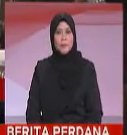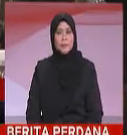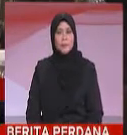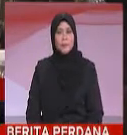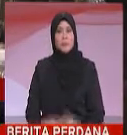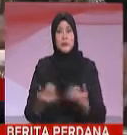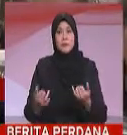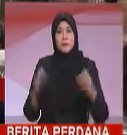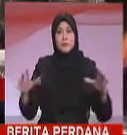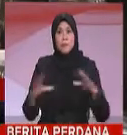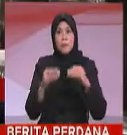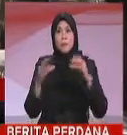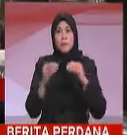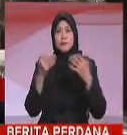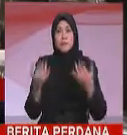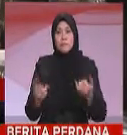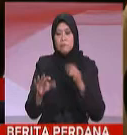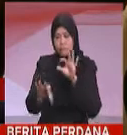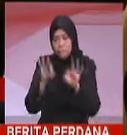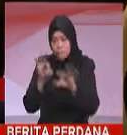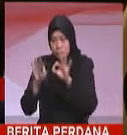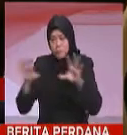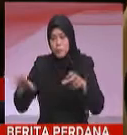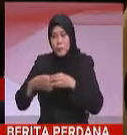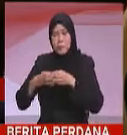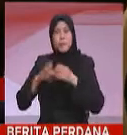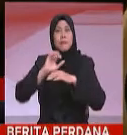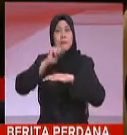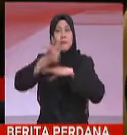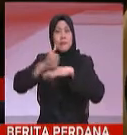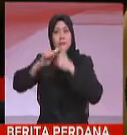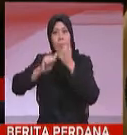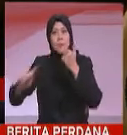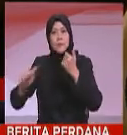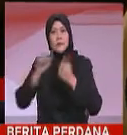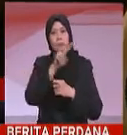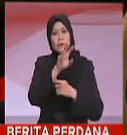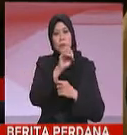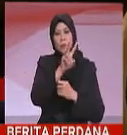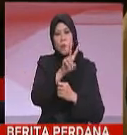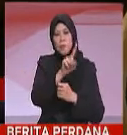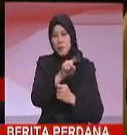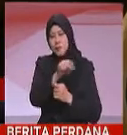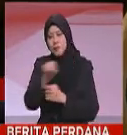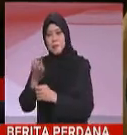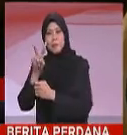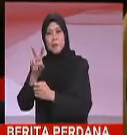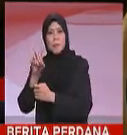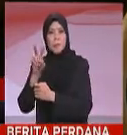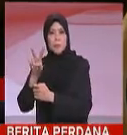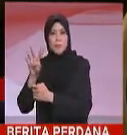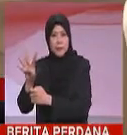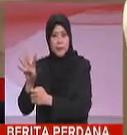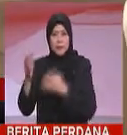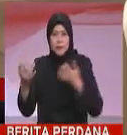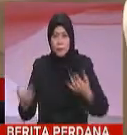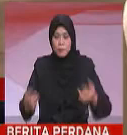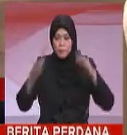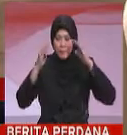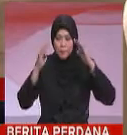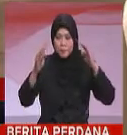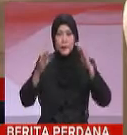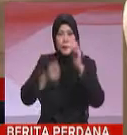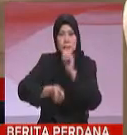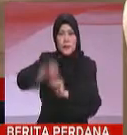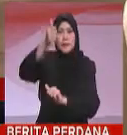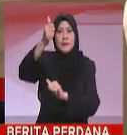Pada kongres tersebut, turut berlangsung pemilihan jawatankuasa PBSNT bagi sesi 2021-2024. Yang menjadi perhatian adalah